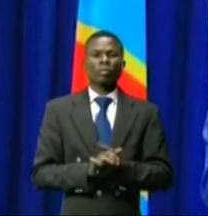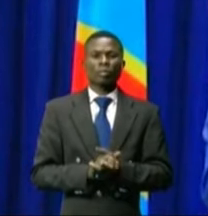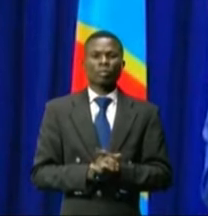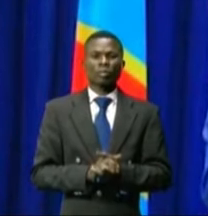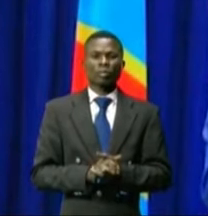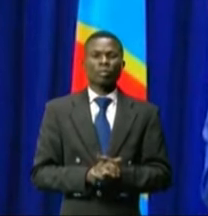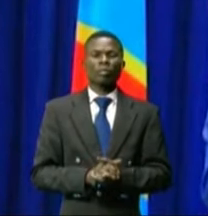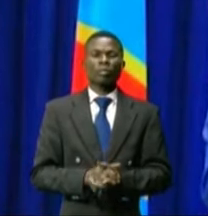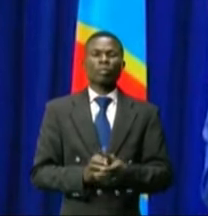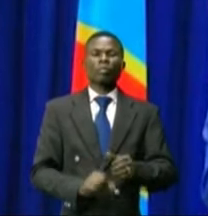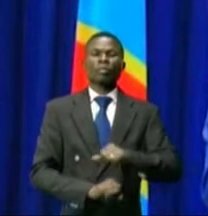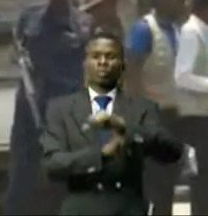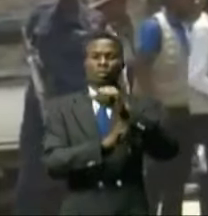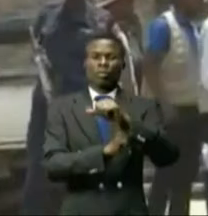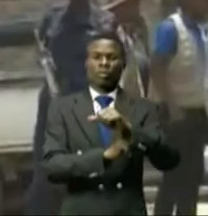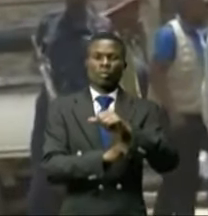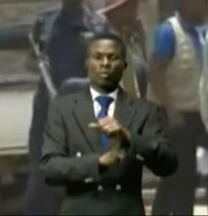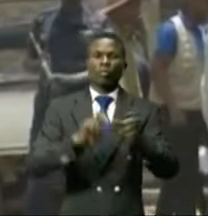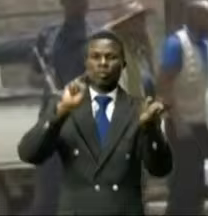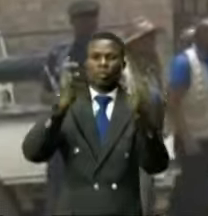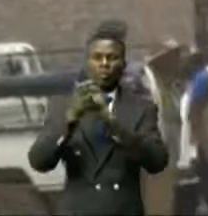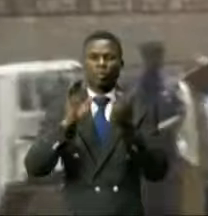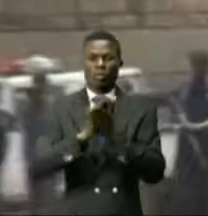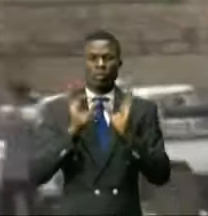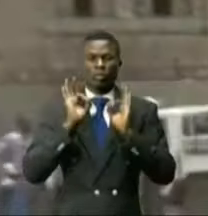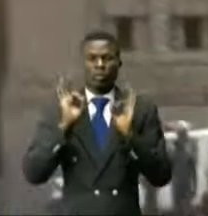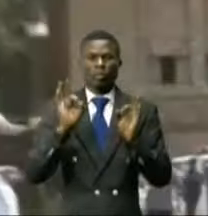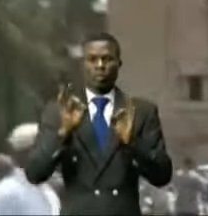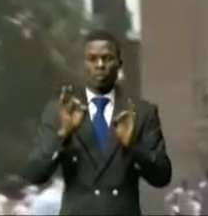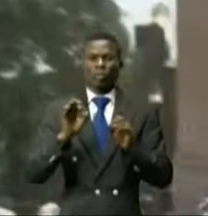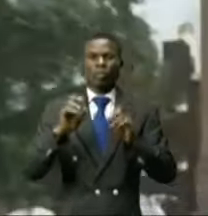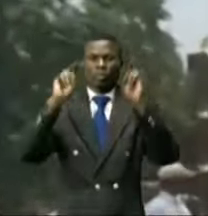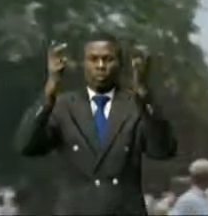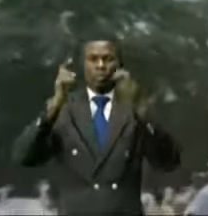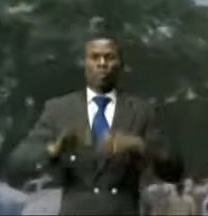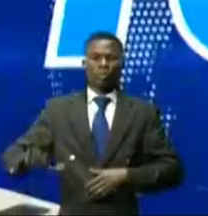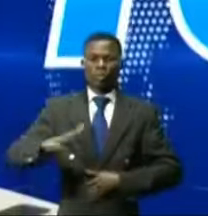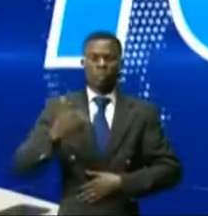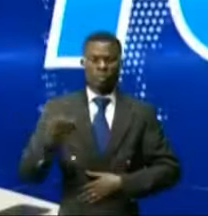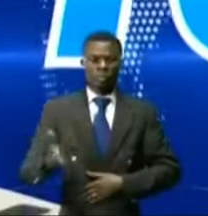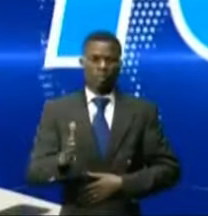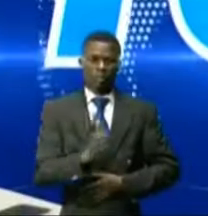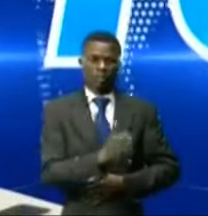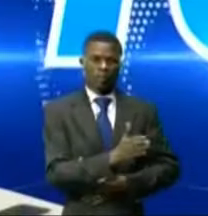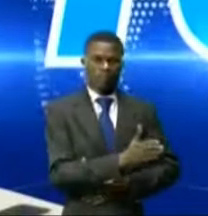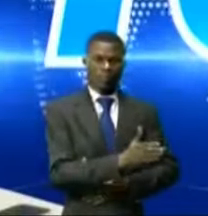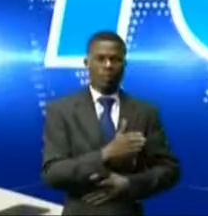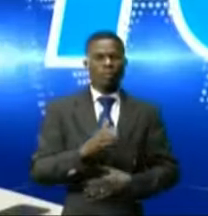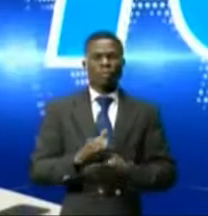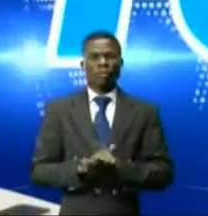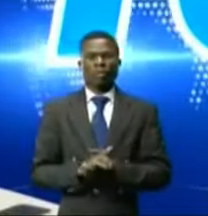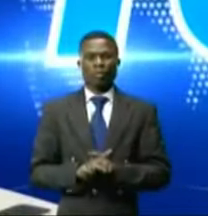Tshilombo qui prône la modernisation des villes du pays.